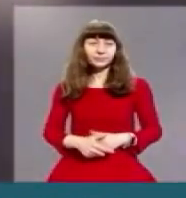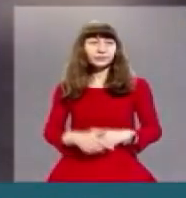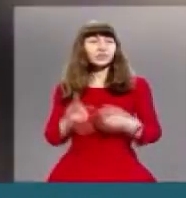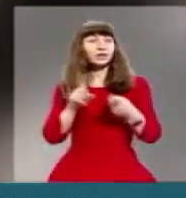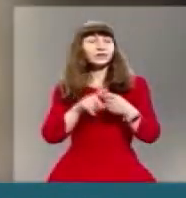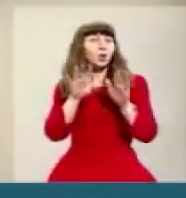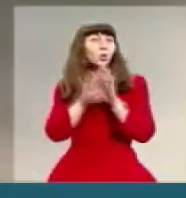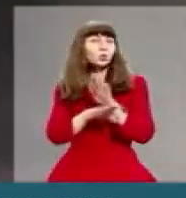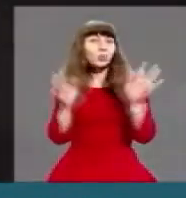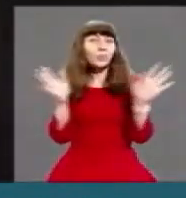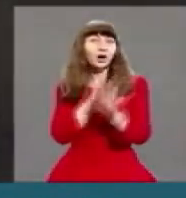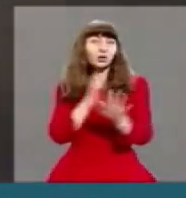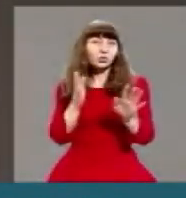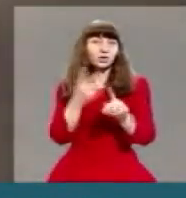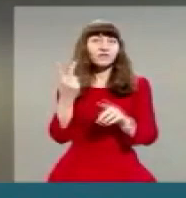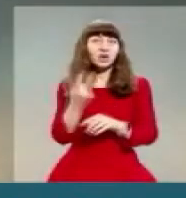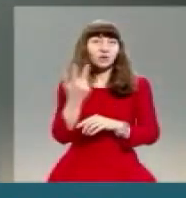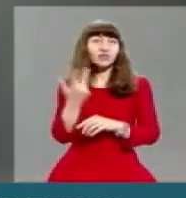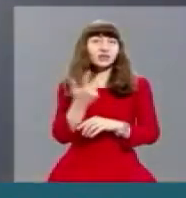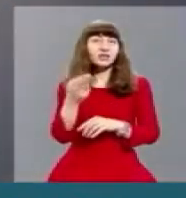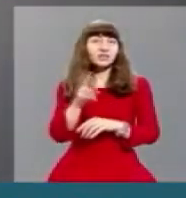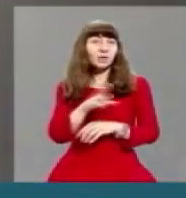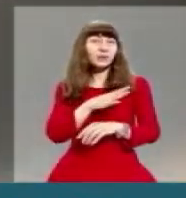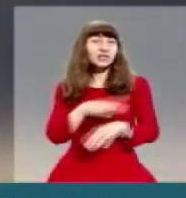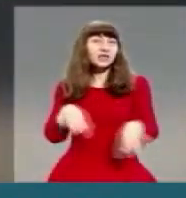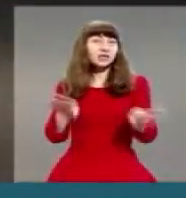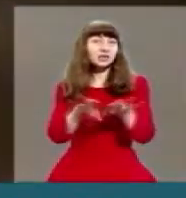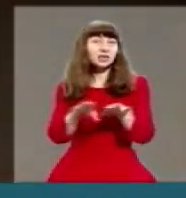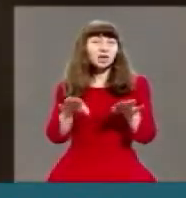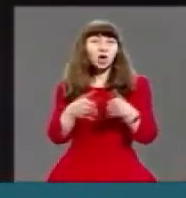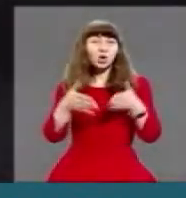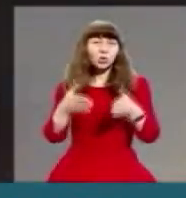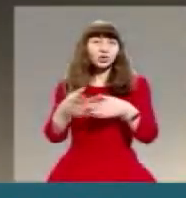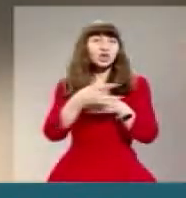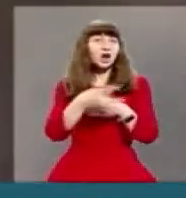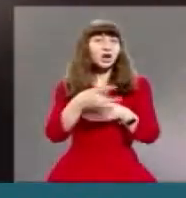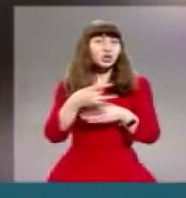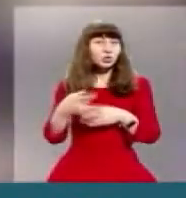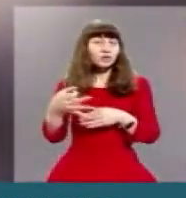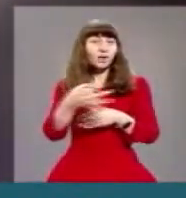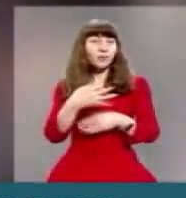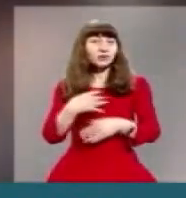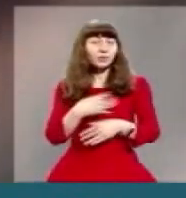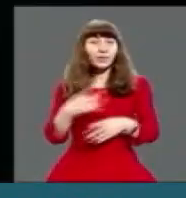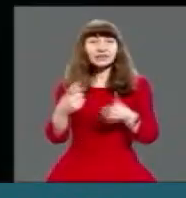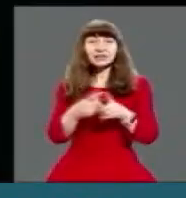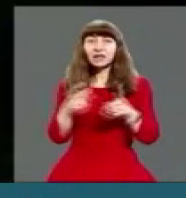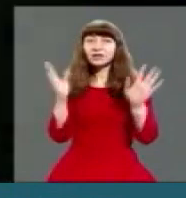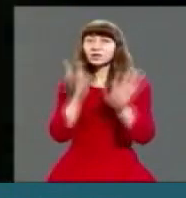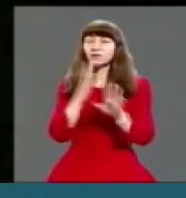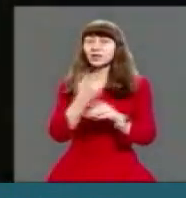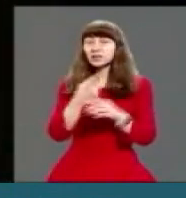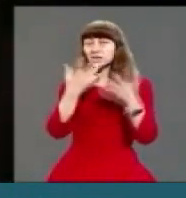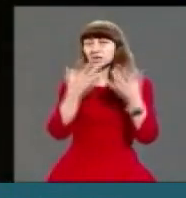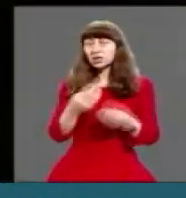В связи с ухудшением погодных условий 2 и 3 января были закрыты трассы районного и областного значения. По словам синоптиков, в эти дни